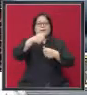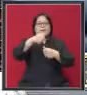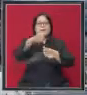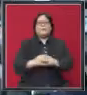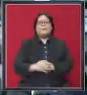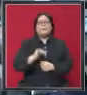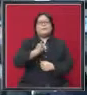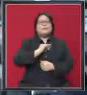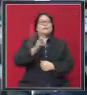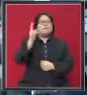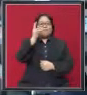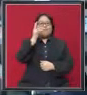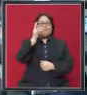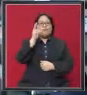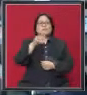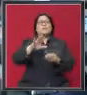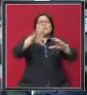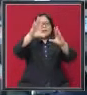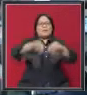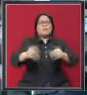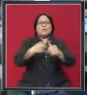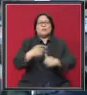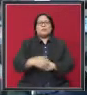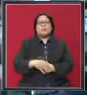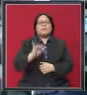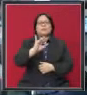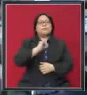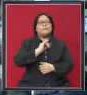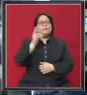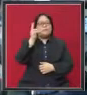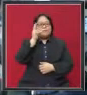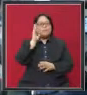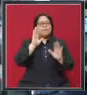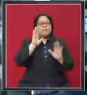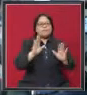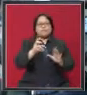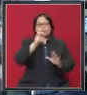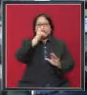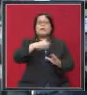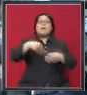lain. Saya mendengar dengan tekun. Bagi habis dulu. Saya mendengar dengan tekun